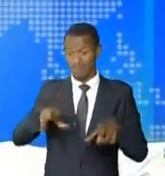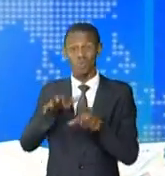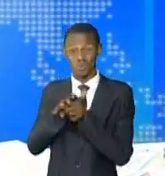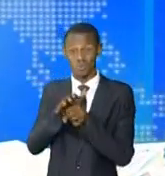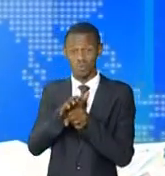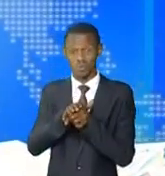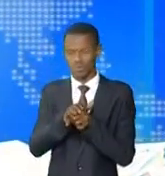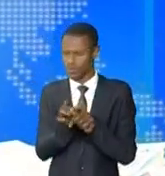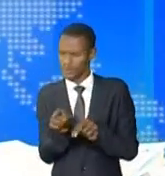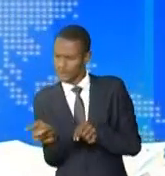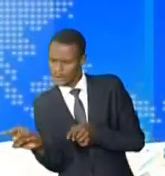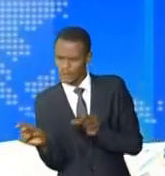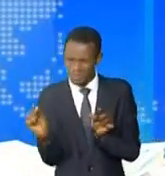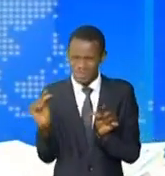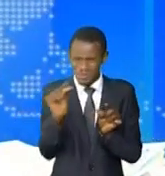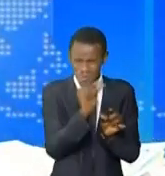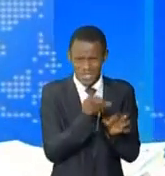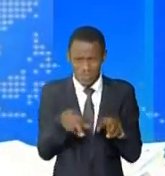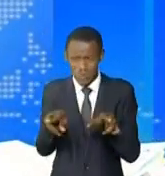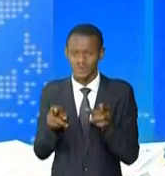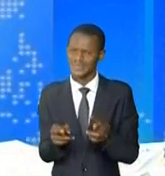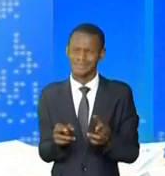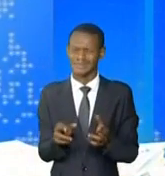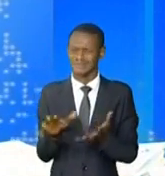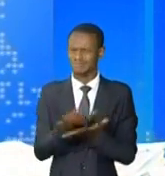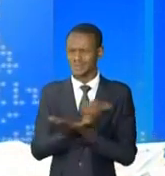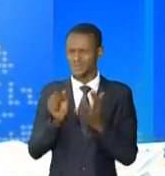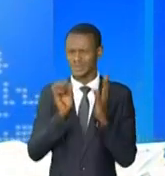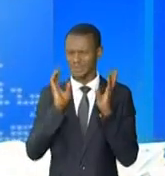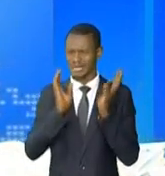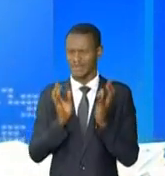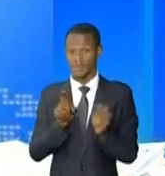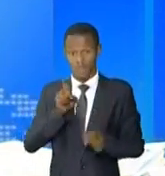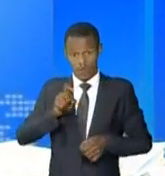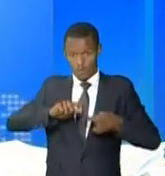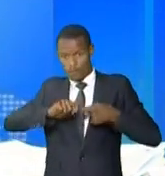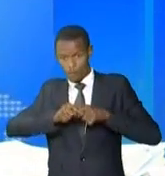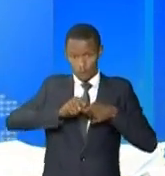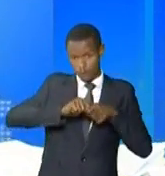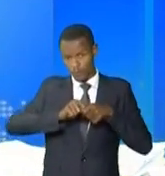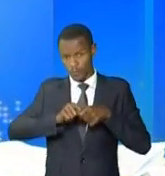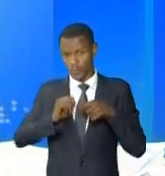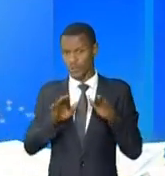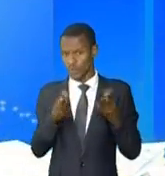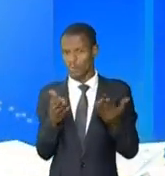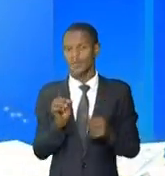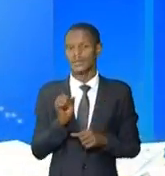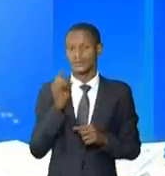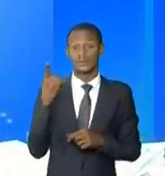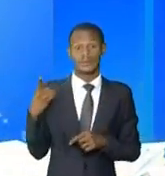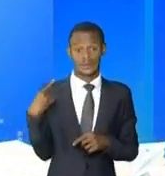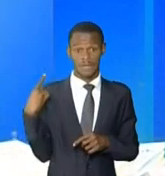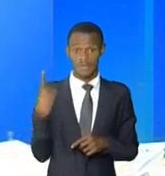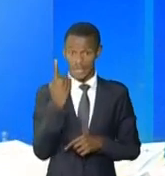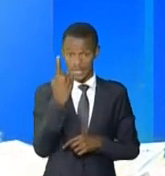et nécessitent impérativement une réhabilitation. Godard Motemona, député élu de Mouamba, a rencontré le directeur général de